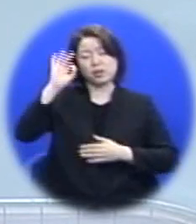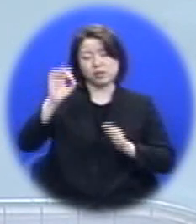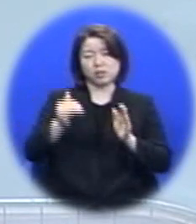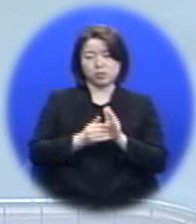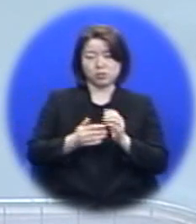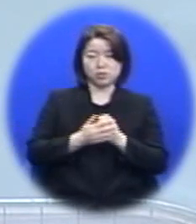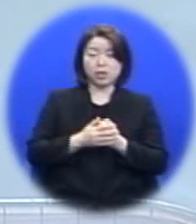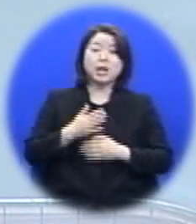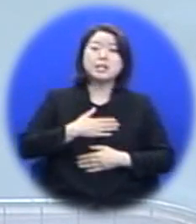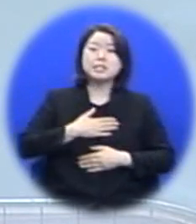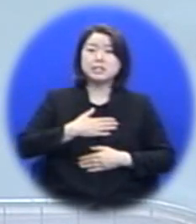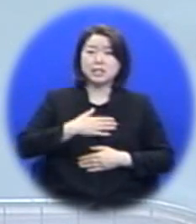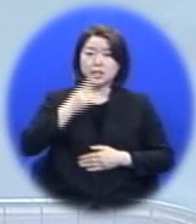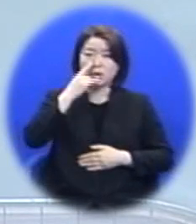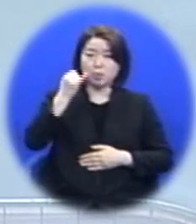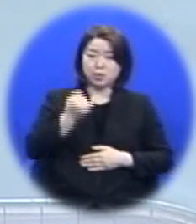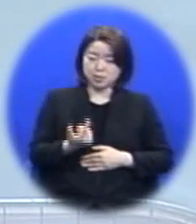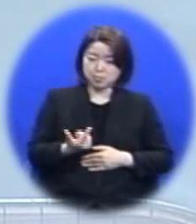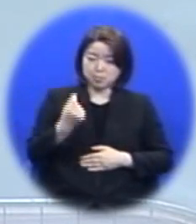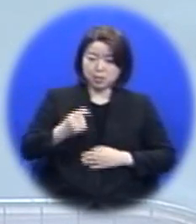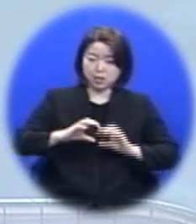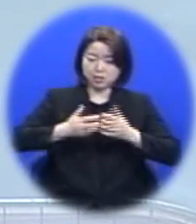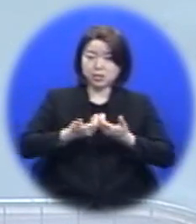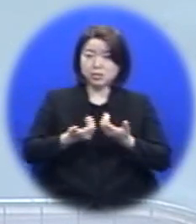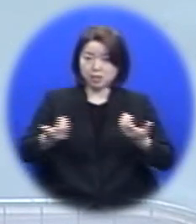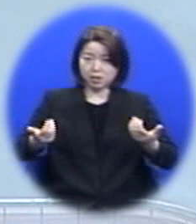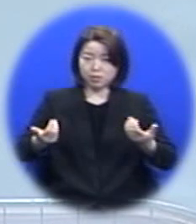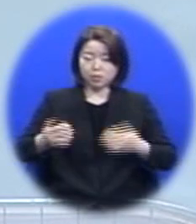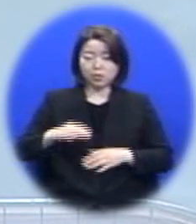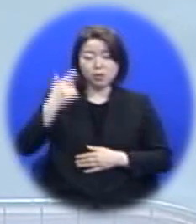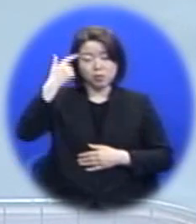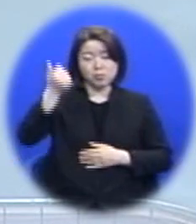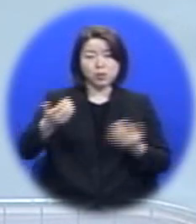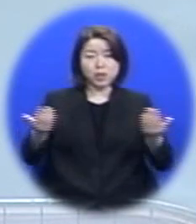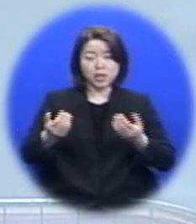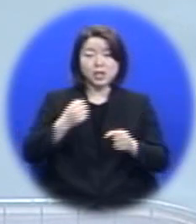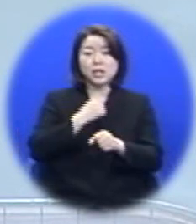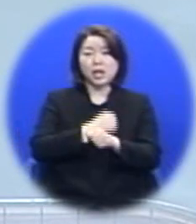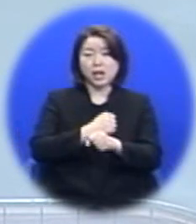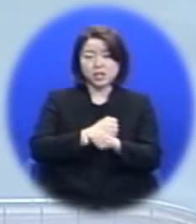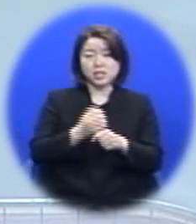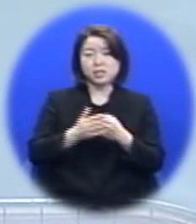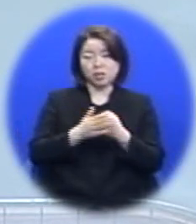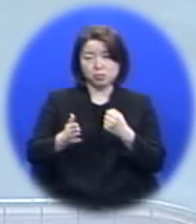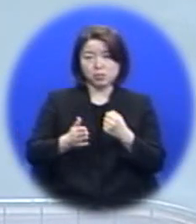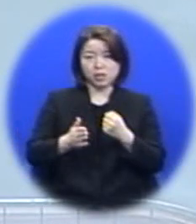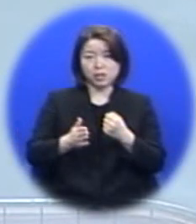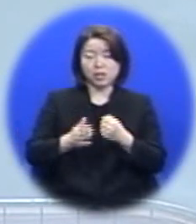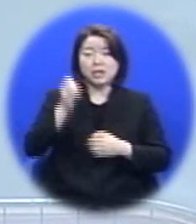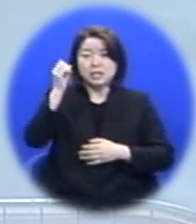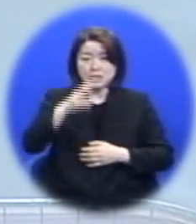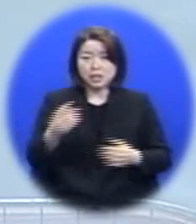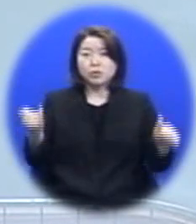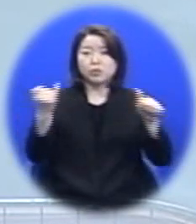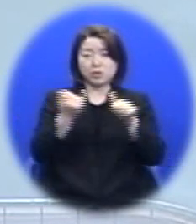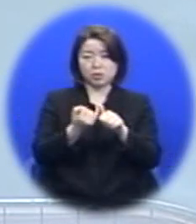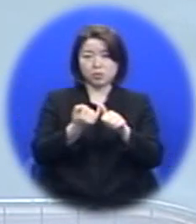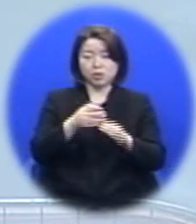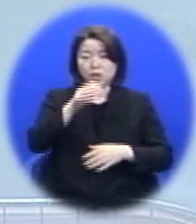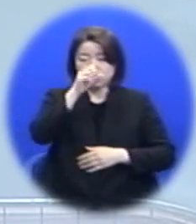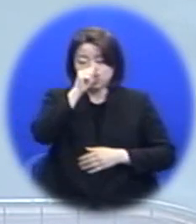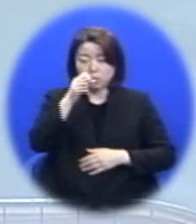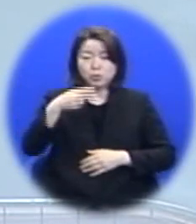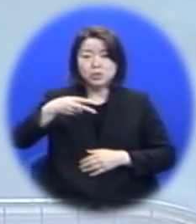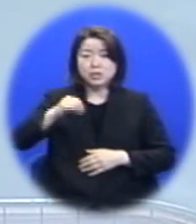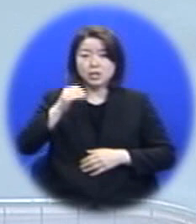저희 어머님이 일찍 돌아가시고 목회를 하셔야 되기 때문에 재혼하셨습니다. 새어머님, 좋은 어머님이